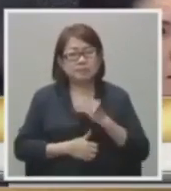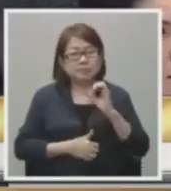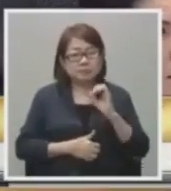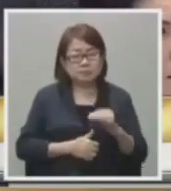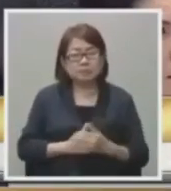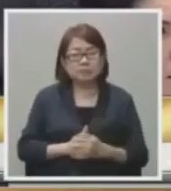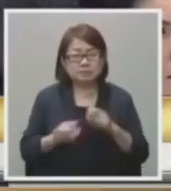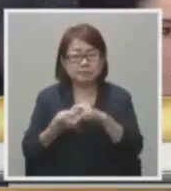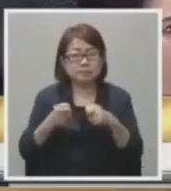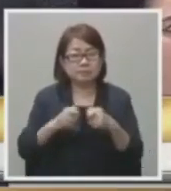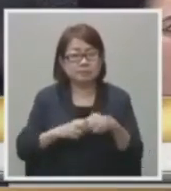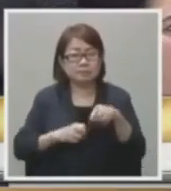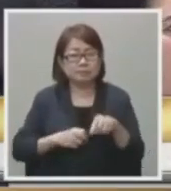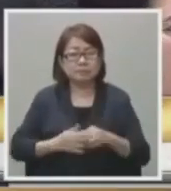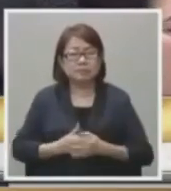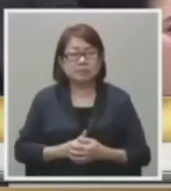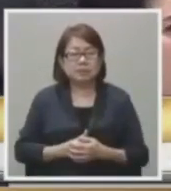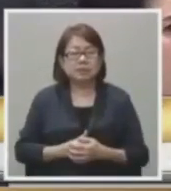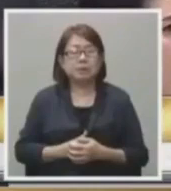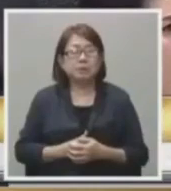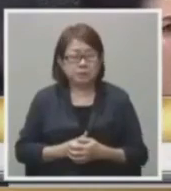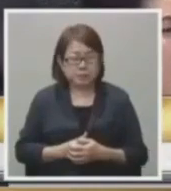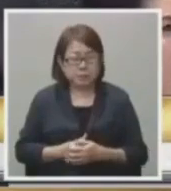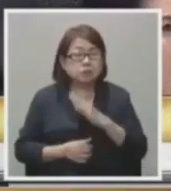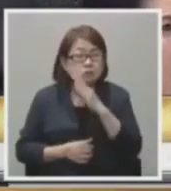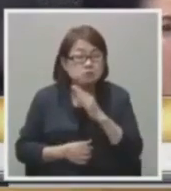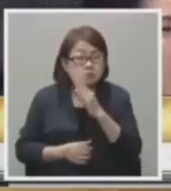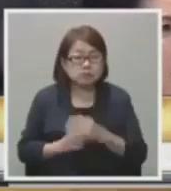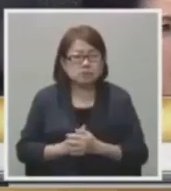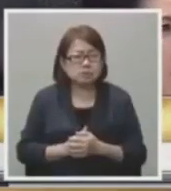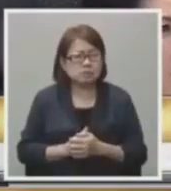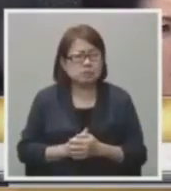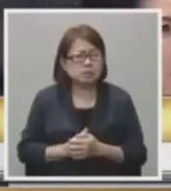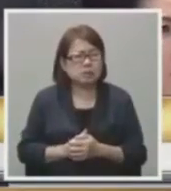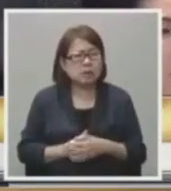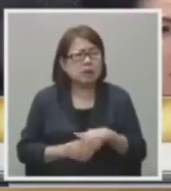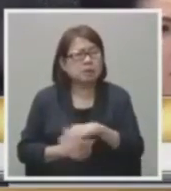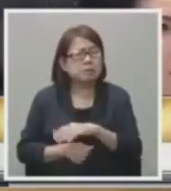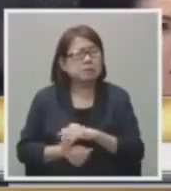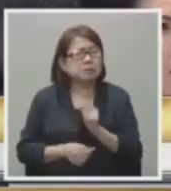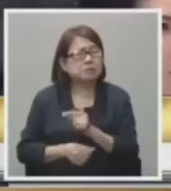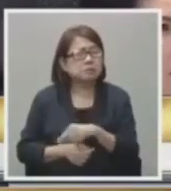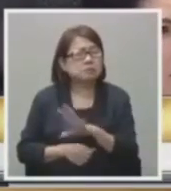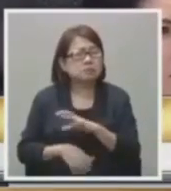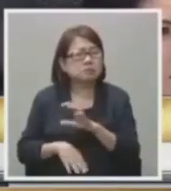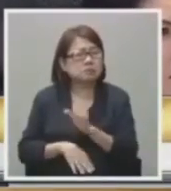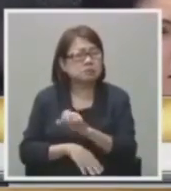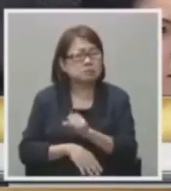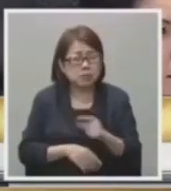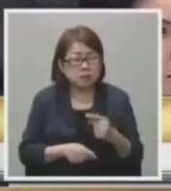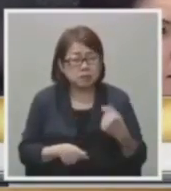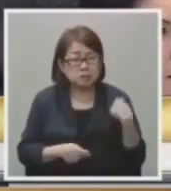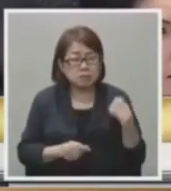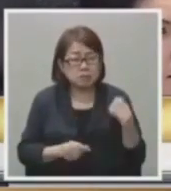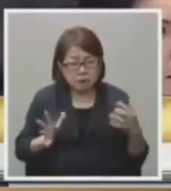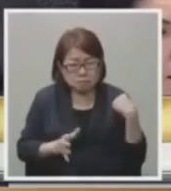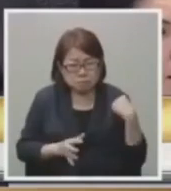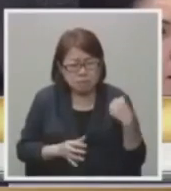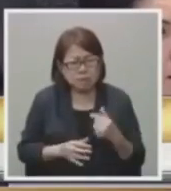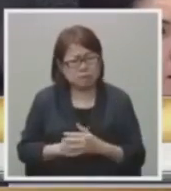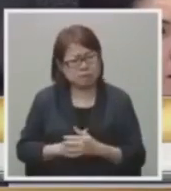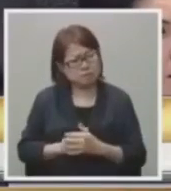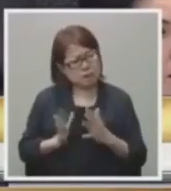นี่ยมากถ้าไม่มีการเหยียบตีนกันและจับเนี่ยทำไมมันจะเกิดขึ้นมากมายแล้วผมส